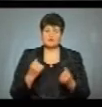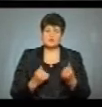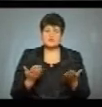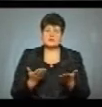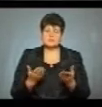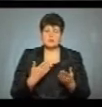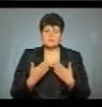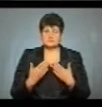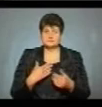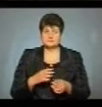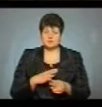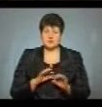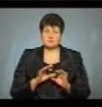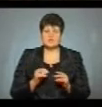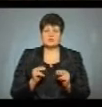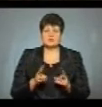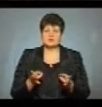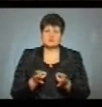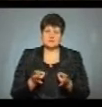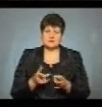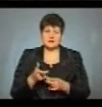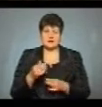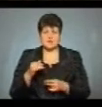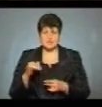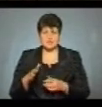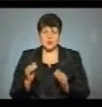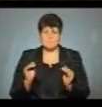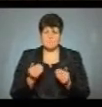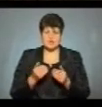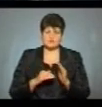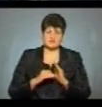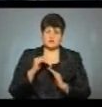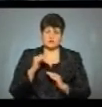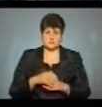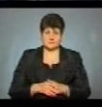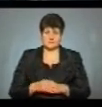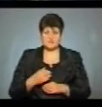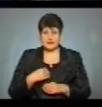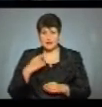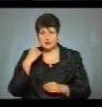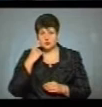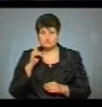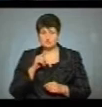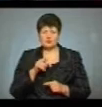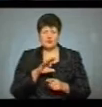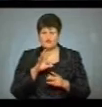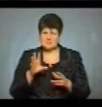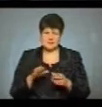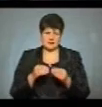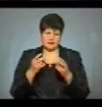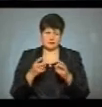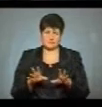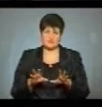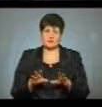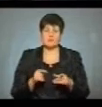ми поспілкувалися, розповіли, чи потрібний на Гаївському мості обмежувач висоти. Я думаю, що його взагалі тут не потрібно.